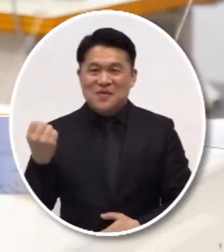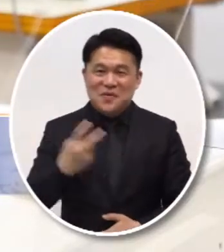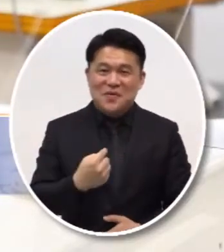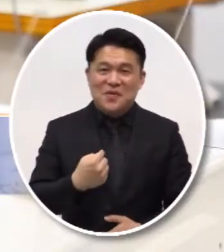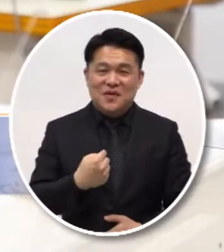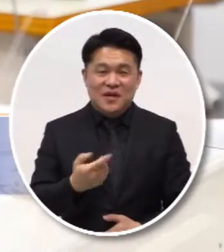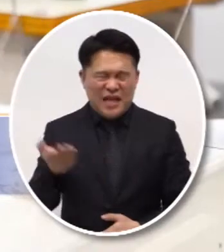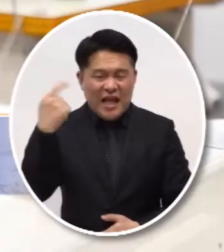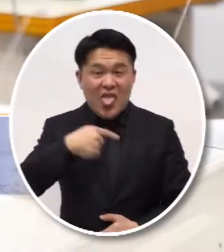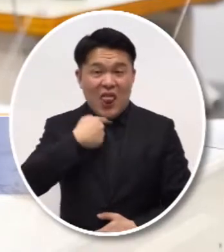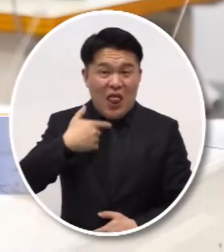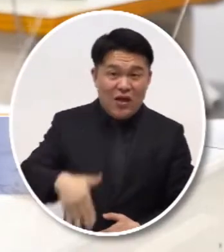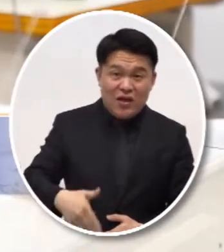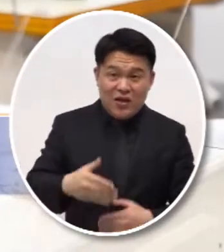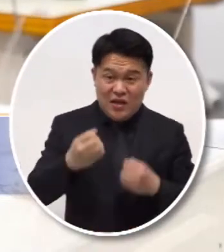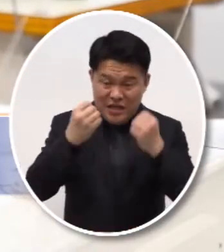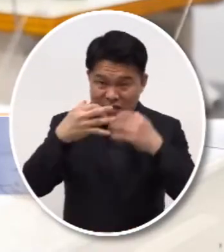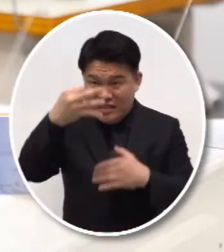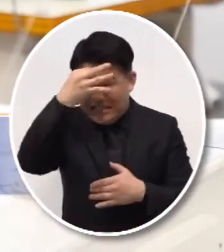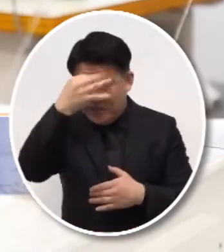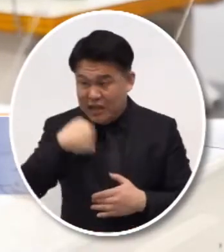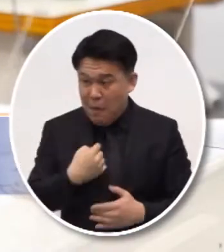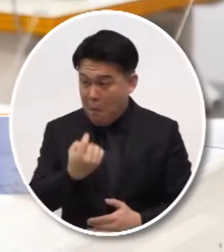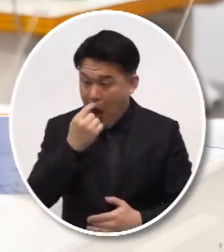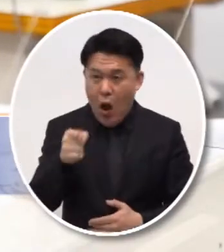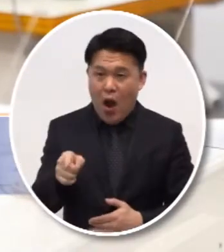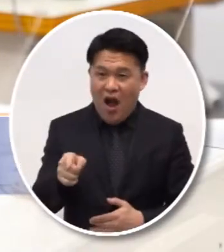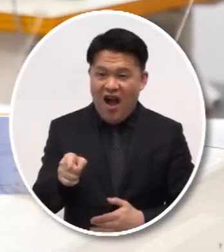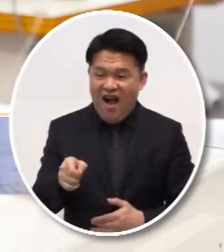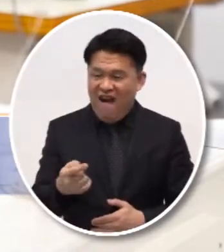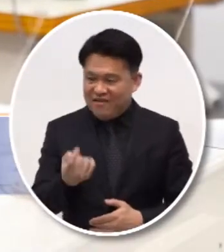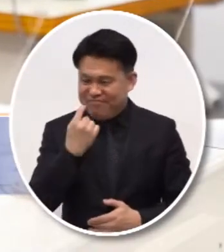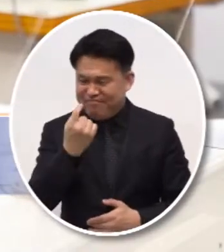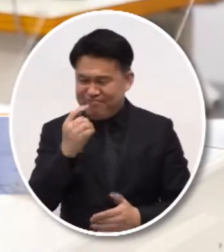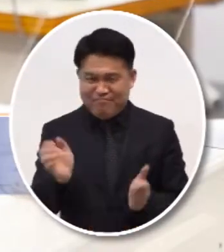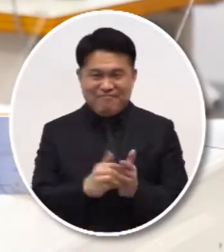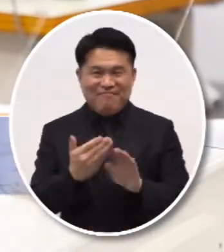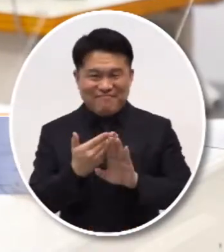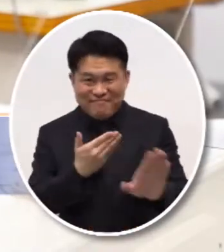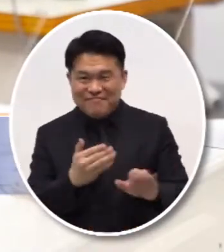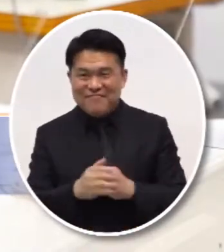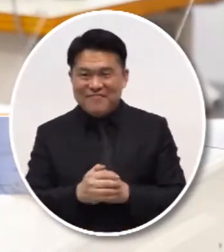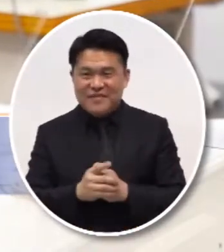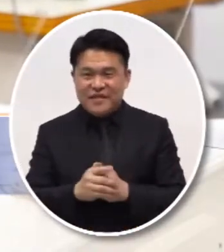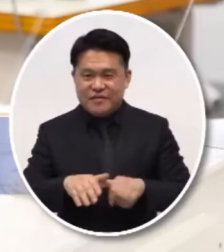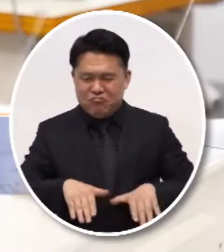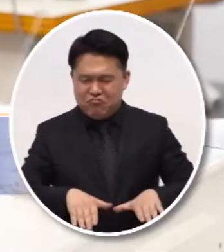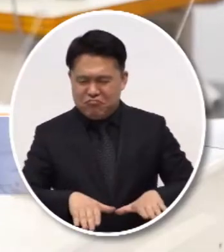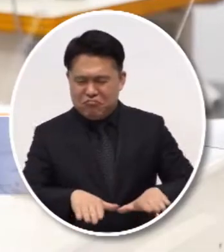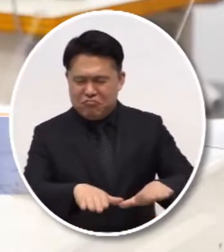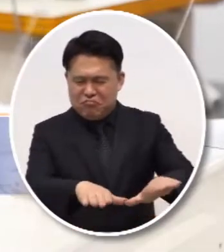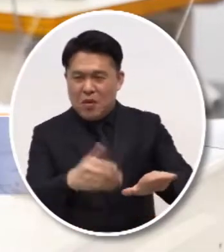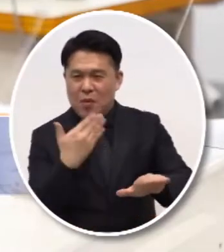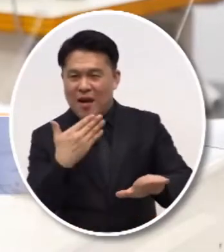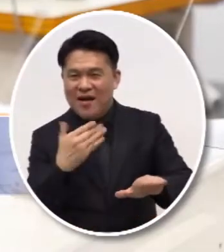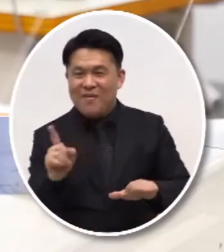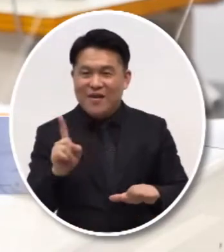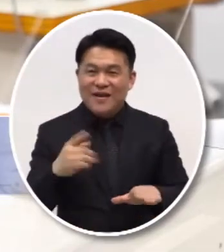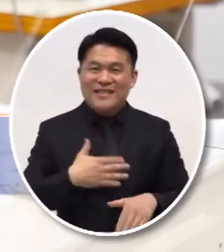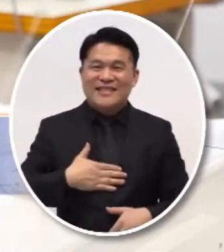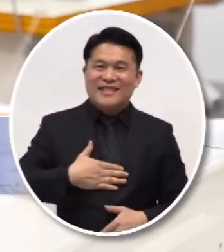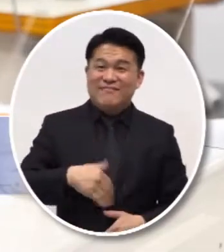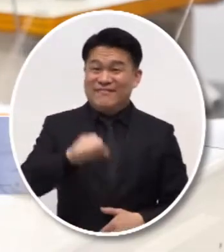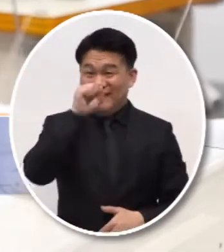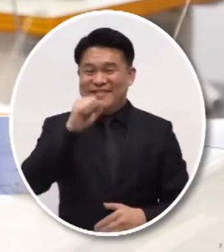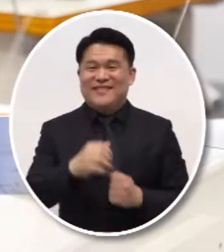거기에 더불어 이제껏 해보지 않았던 새로운 신기술을 제가 익혀서 이걸 다 또 작업할 수 있고, 뭐 그러다 보니까